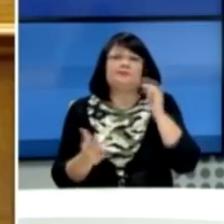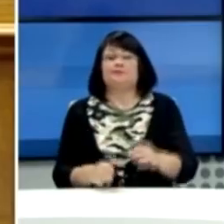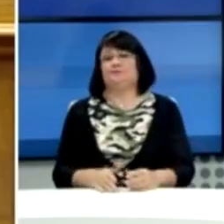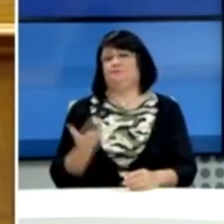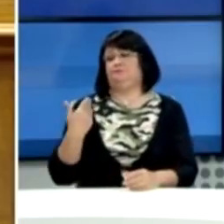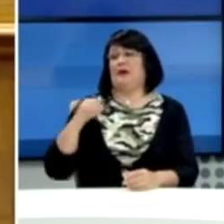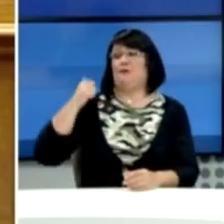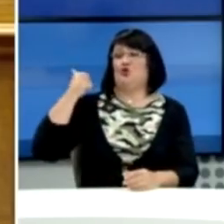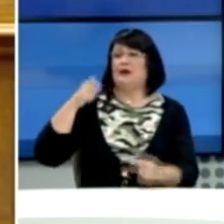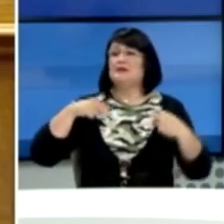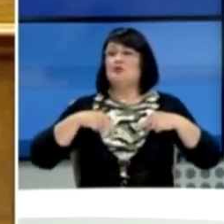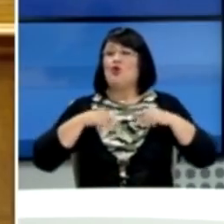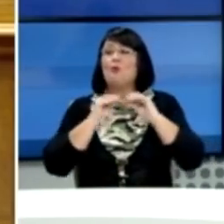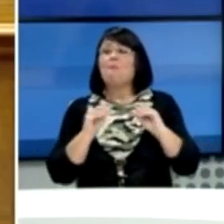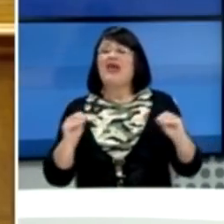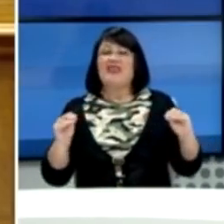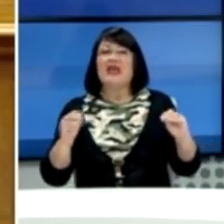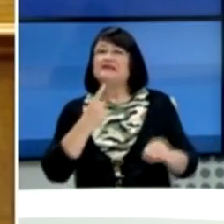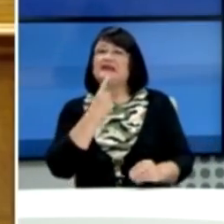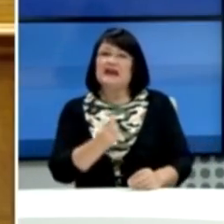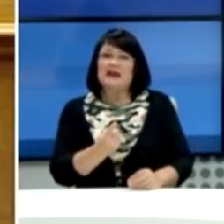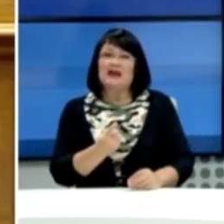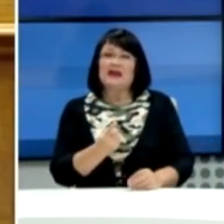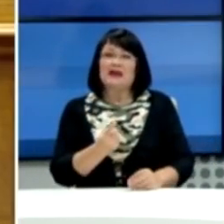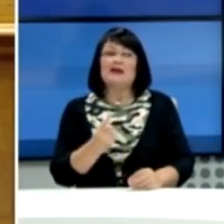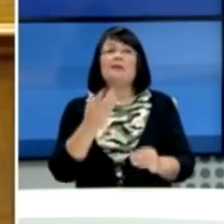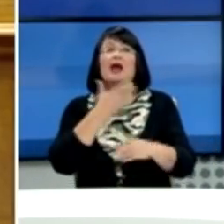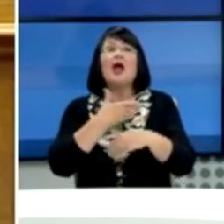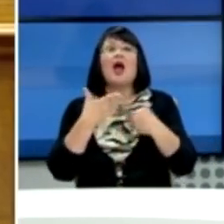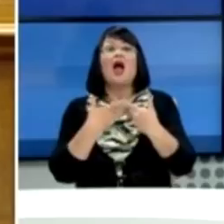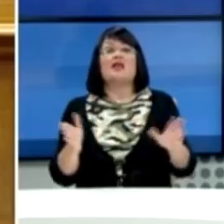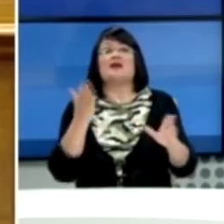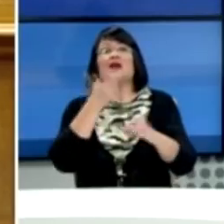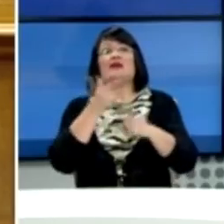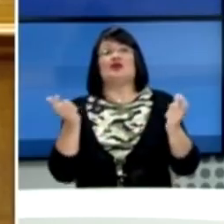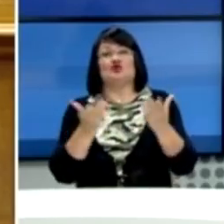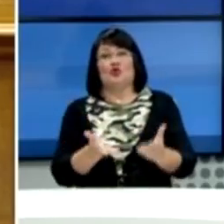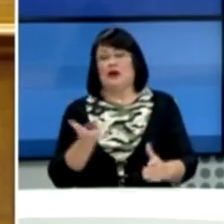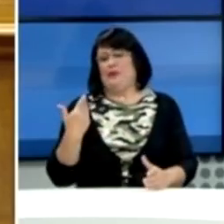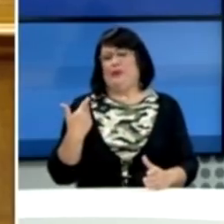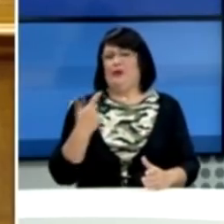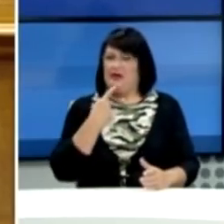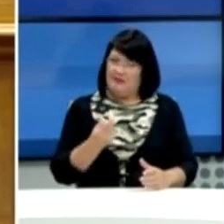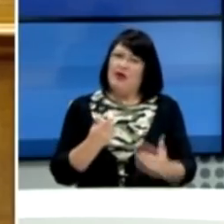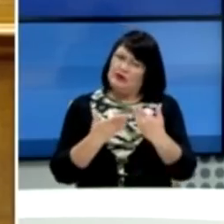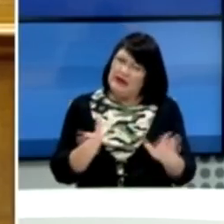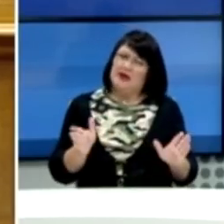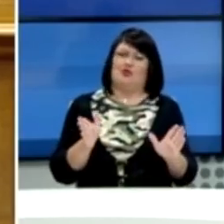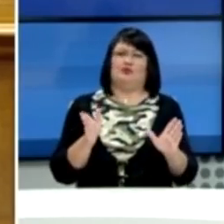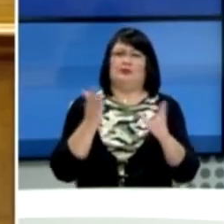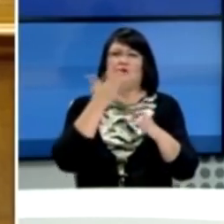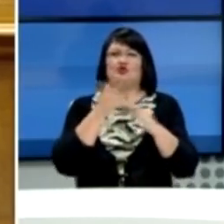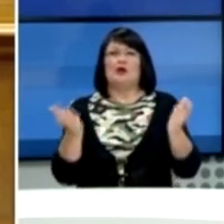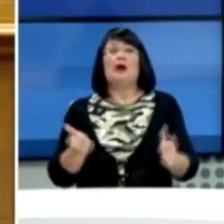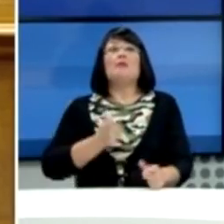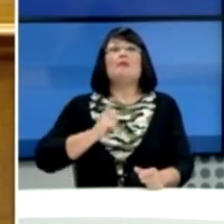Μόλις προχθές το Υπουργείο Παιδείας ανακοίνωσε πότε θα ανοίξουν τα σχολεία. Πριν λίγες μέρες, τέλος πάντων.